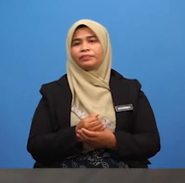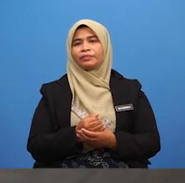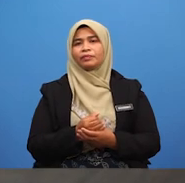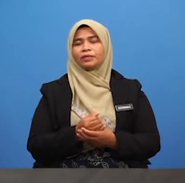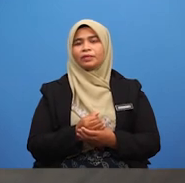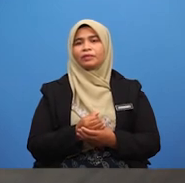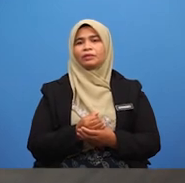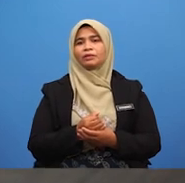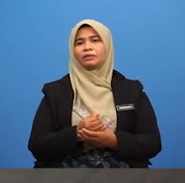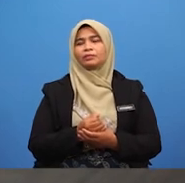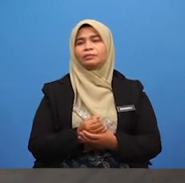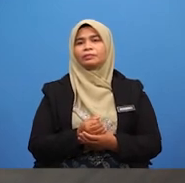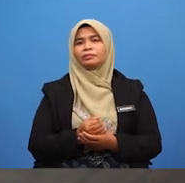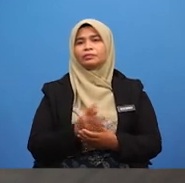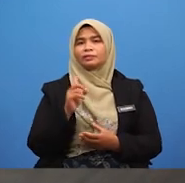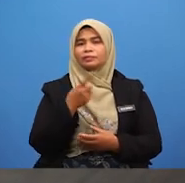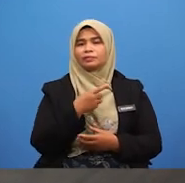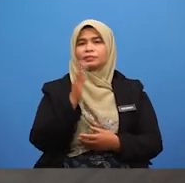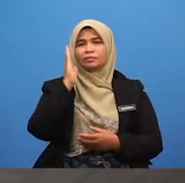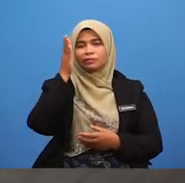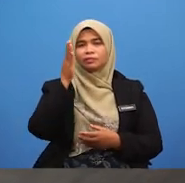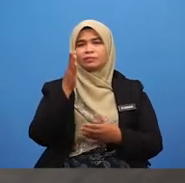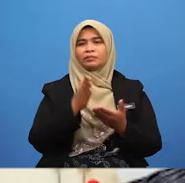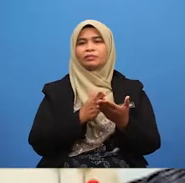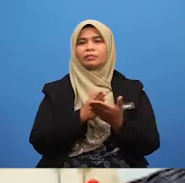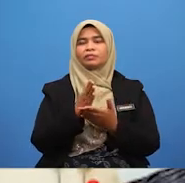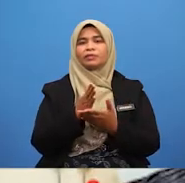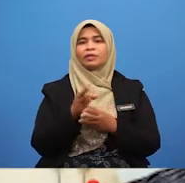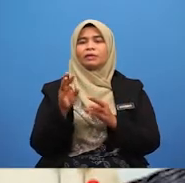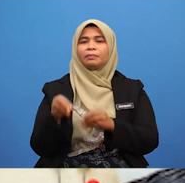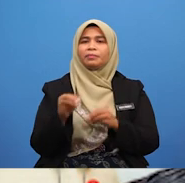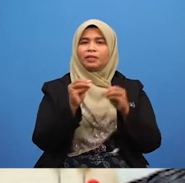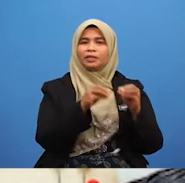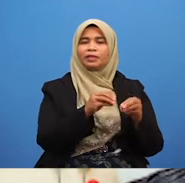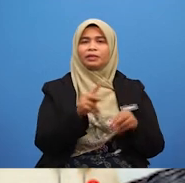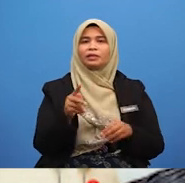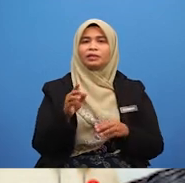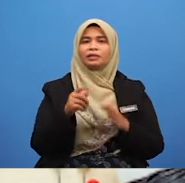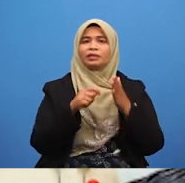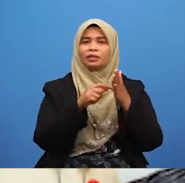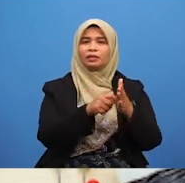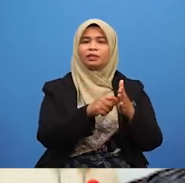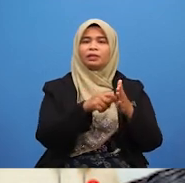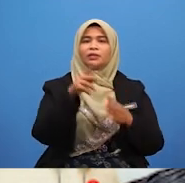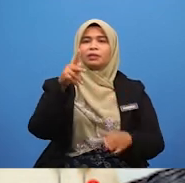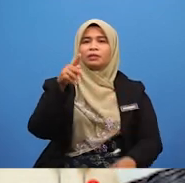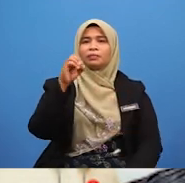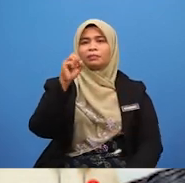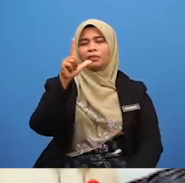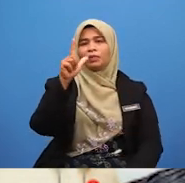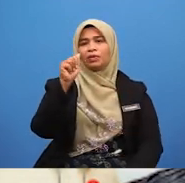Okey, baiklah pelajar. Kita akan ke seterusnya ialah memindahkan tanda pola. Cikgu